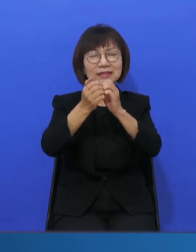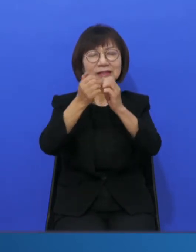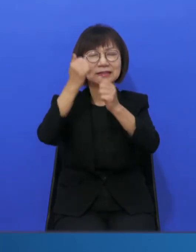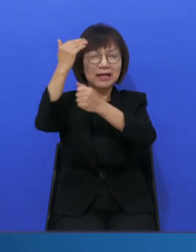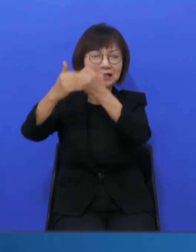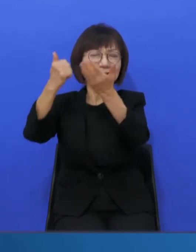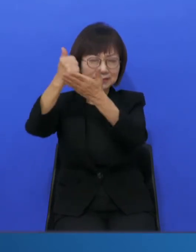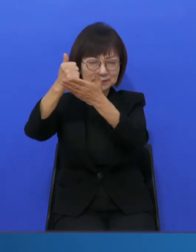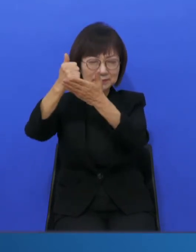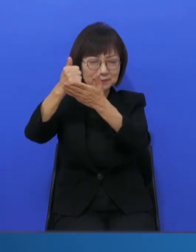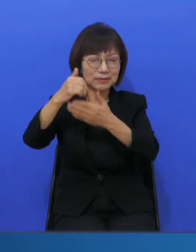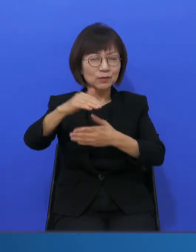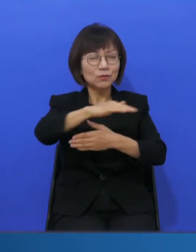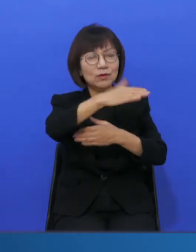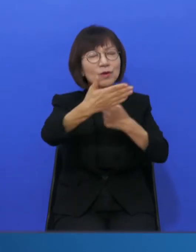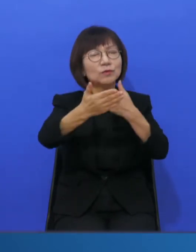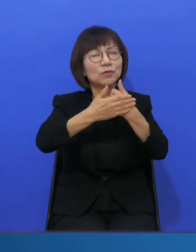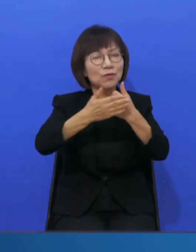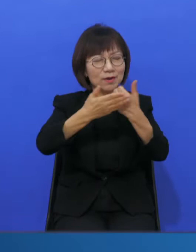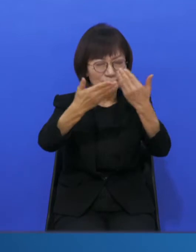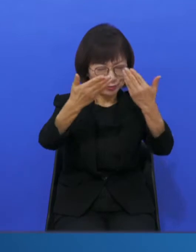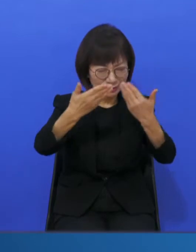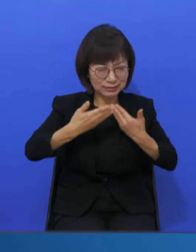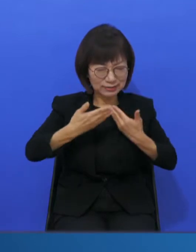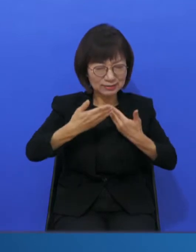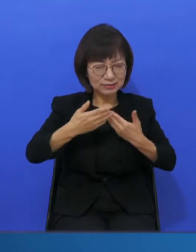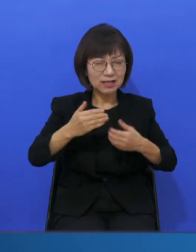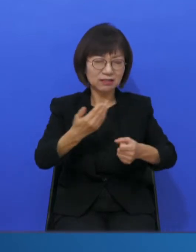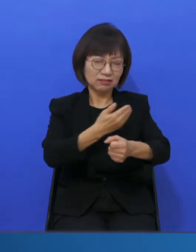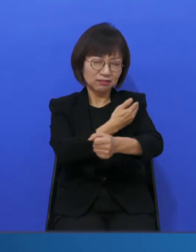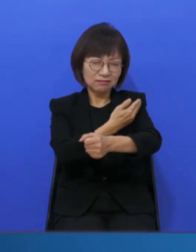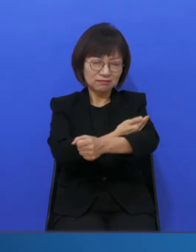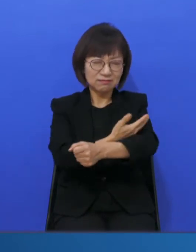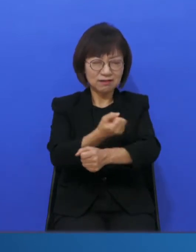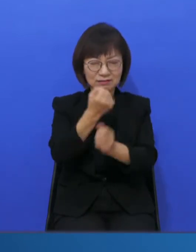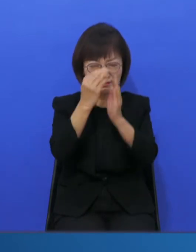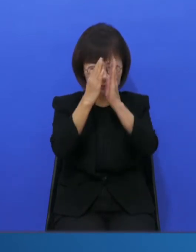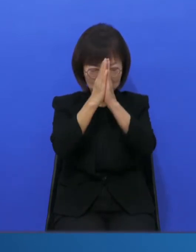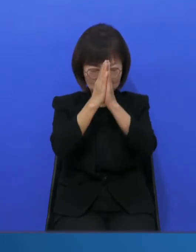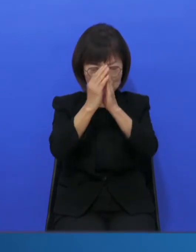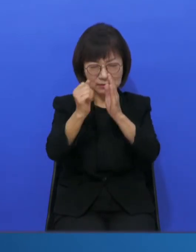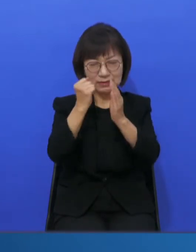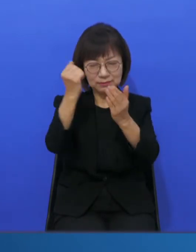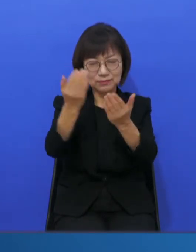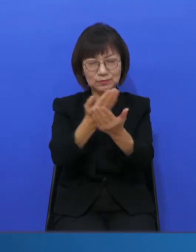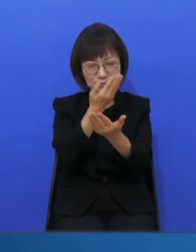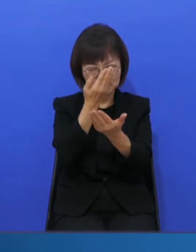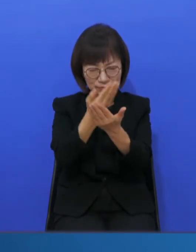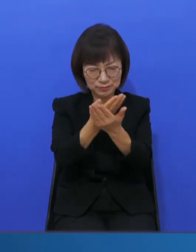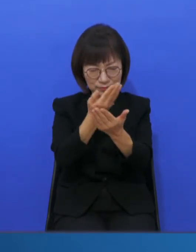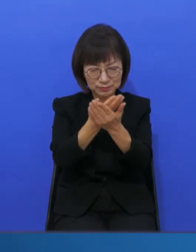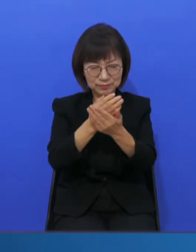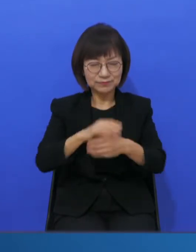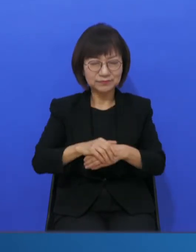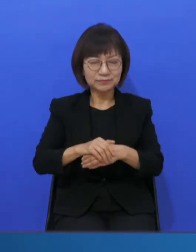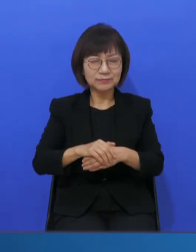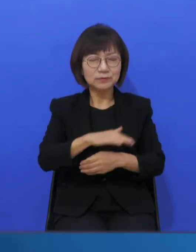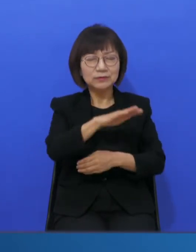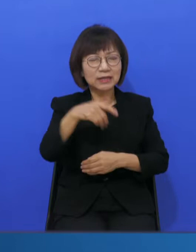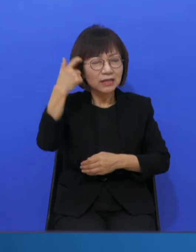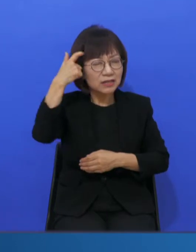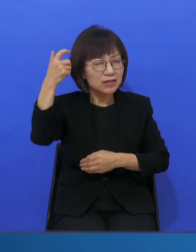주여 도와주옵소서. Lord, may your prayers move the heavens and may it move the hands of the Almighty God. 우리의 영안을